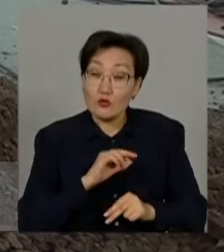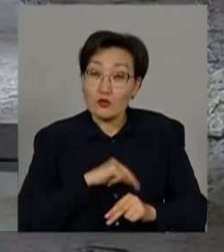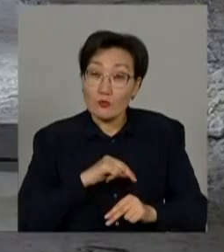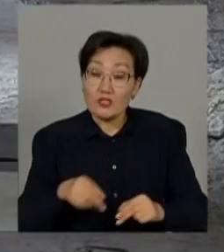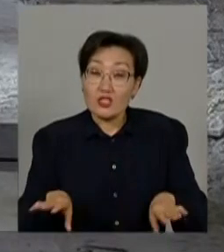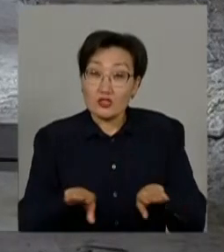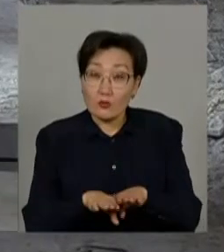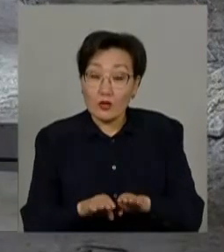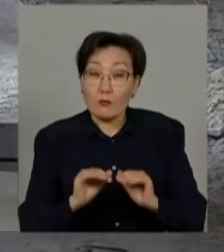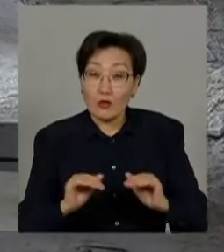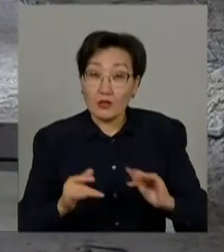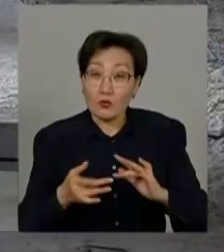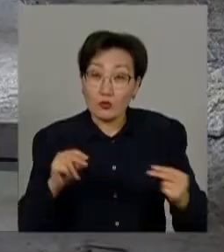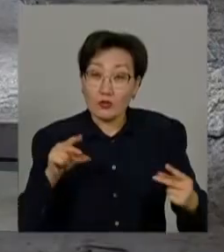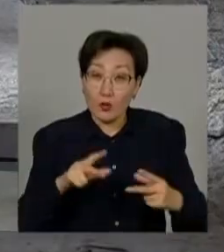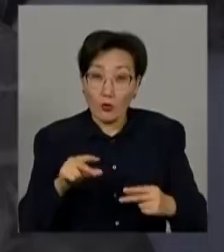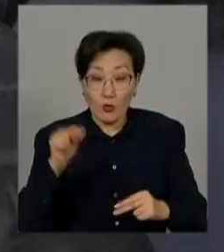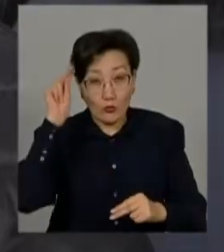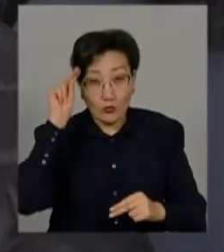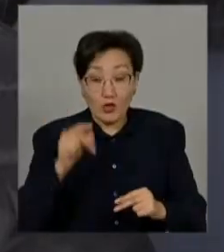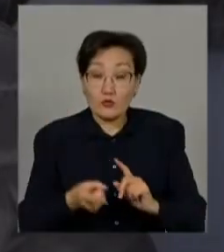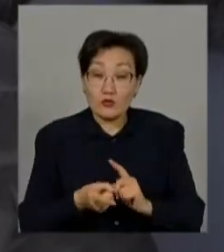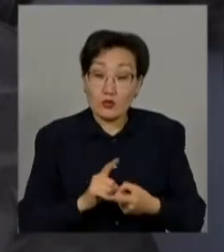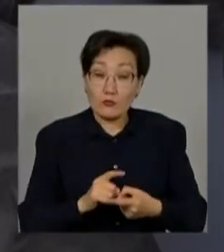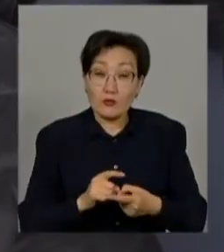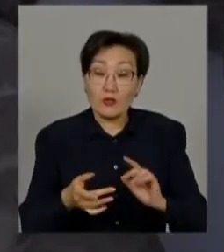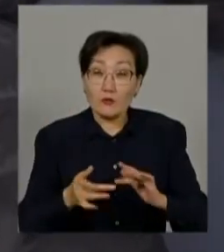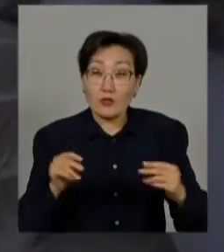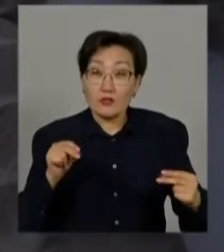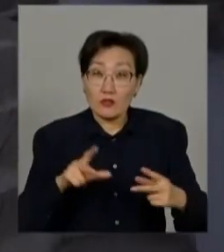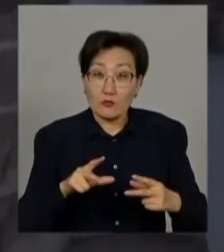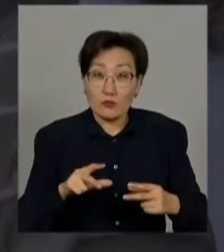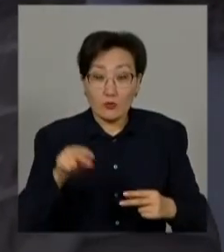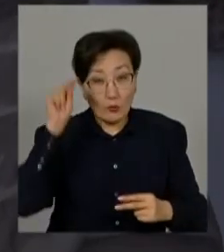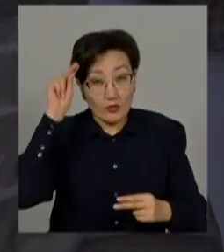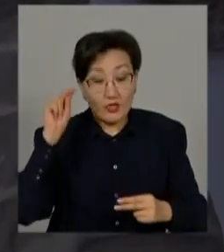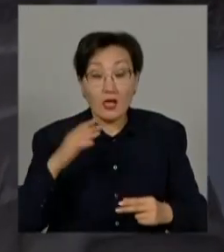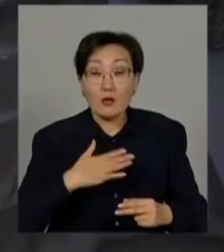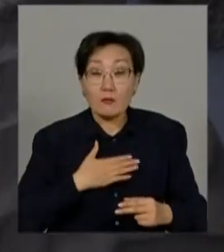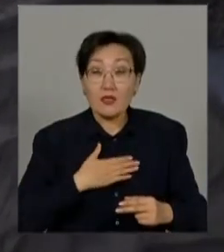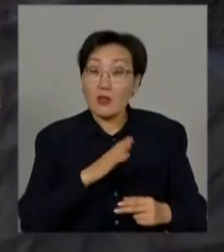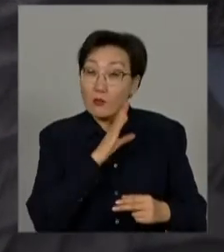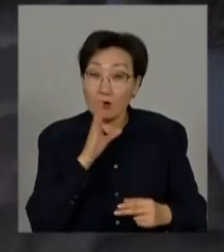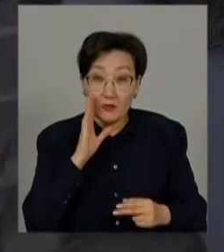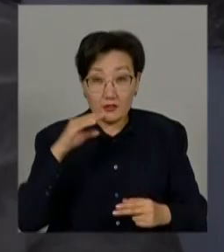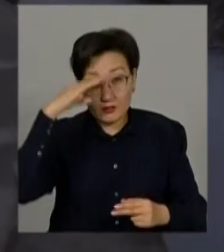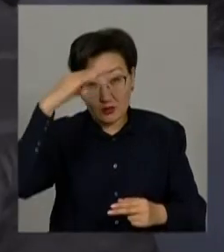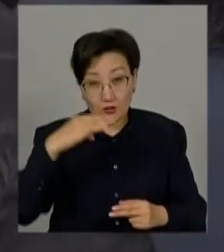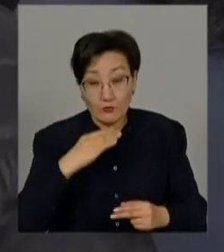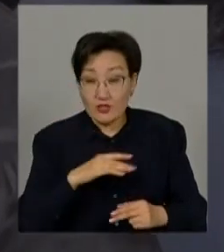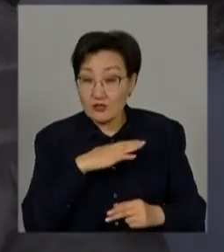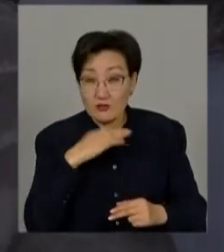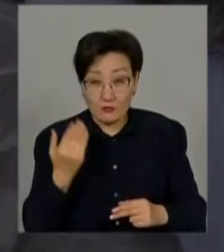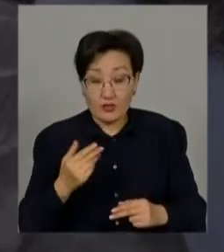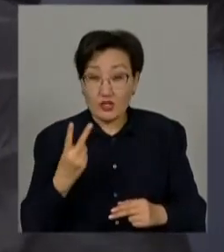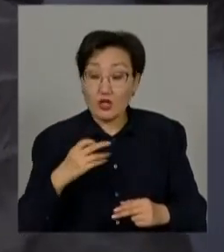оқушылар онлайн оқуға көшкен. Біз онлайн сабақты ата-аналардың бәрі қаламайды. Мен өз басында қаламын, өткен менің екі ұлым бар. Екі